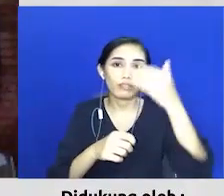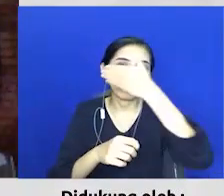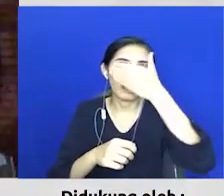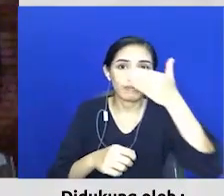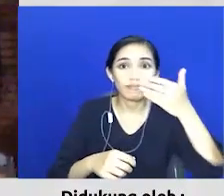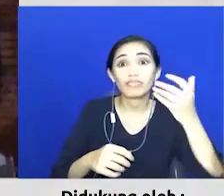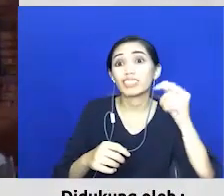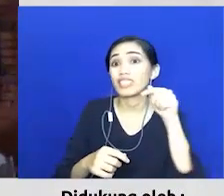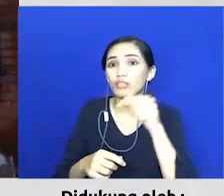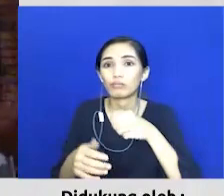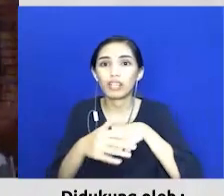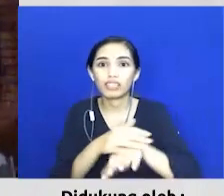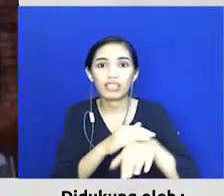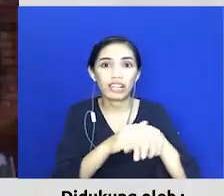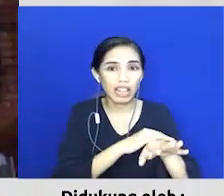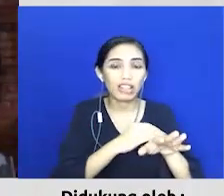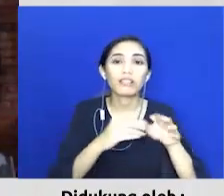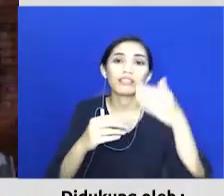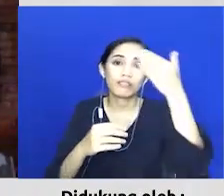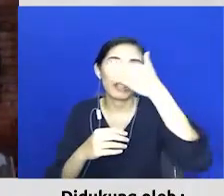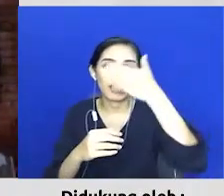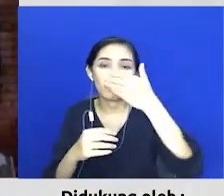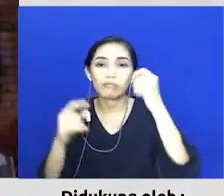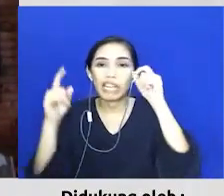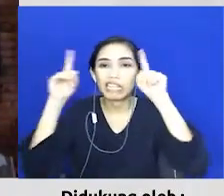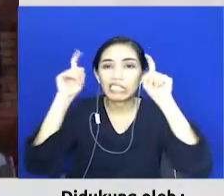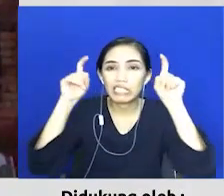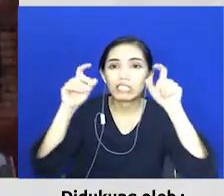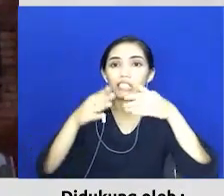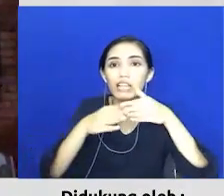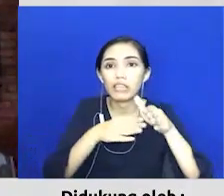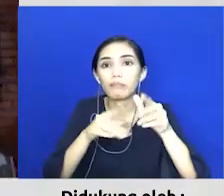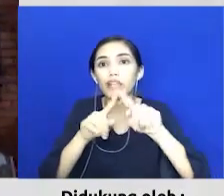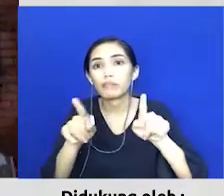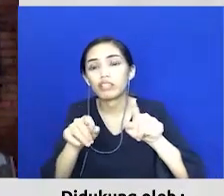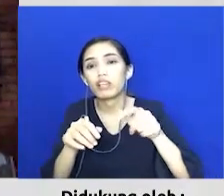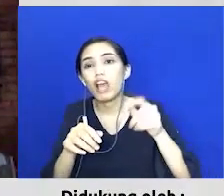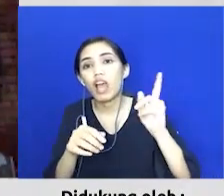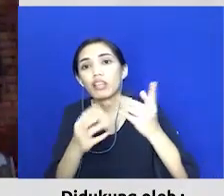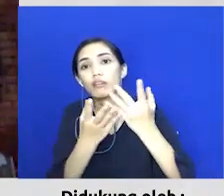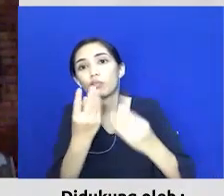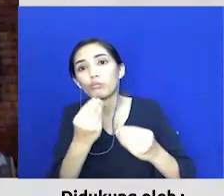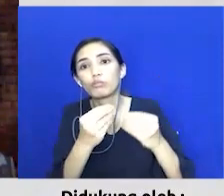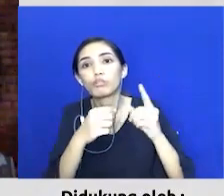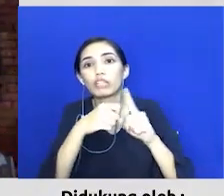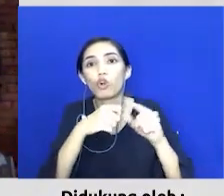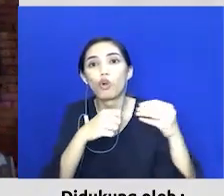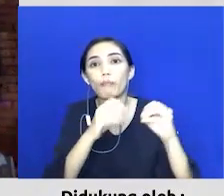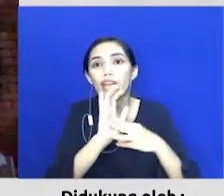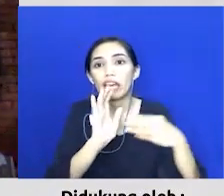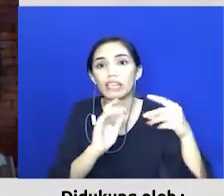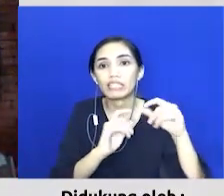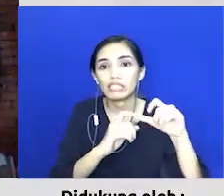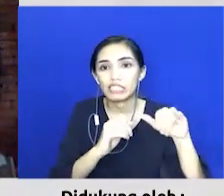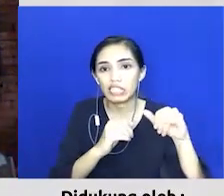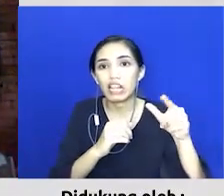Usmar, kemudian diberi kesempatan membuat film-film awalnya oleh Pak Usmar. Itu menghasilkan film-film yang juga kritis, tajam, tetapi